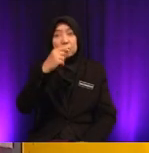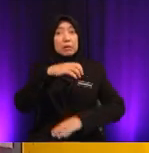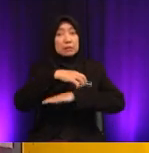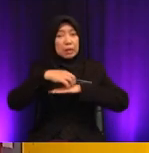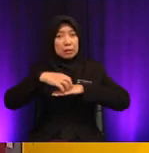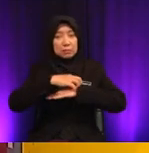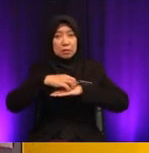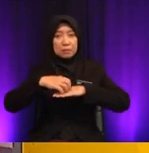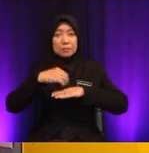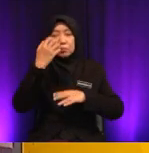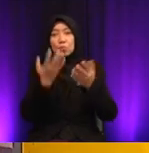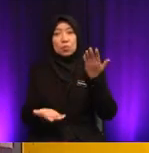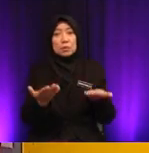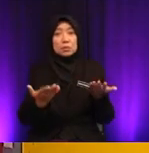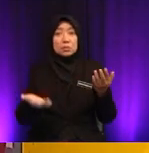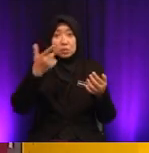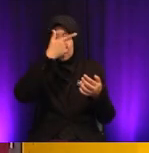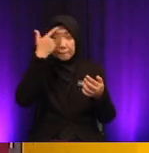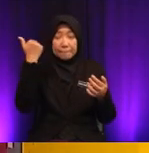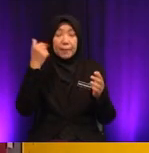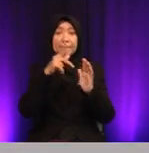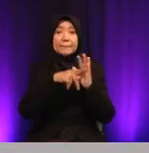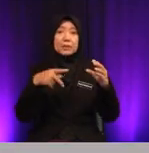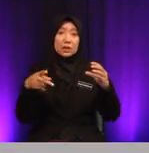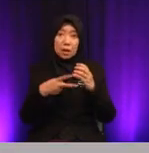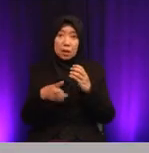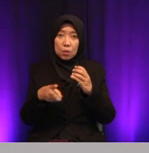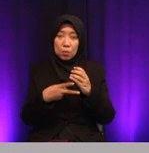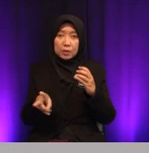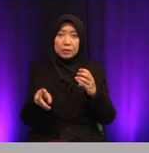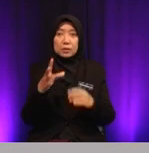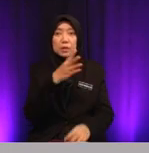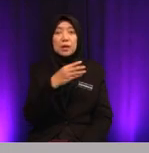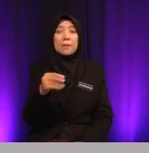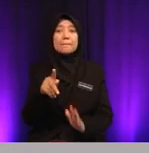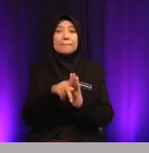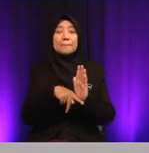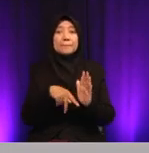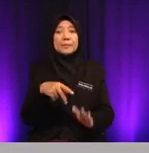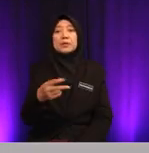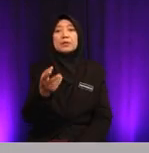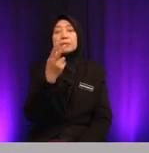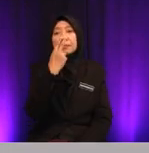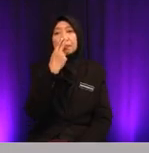mungkin disebabkan oleh pengawet dan juga pemanis dan ikan